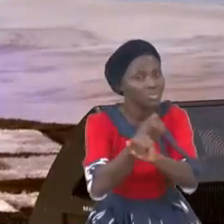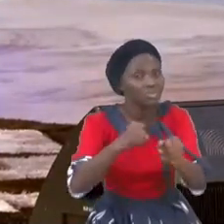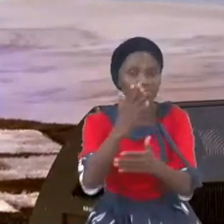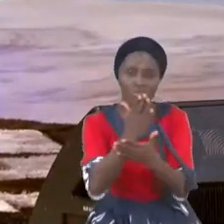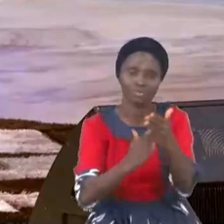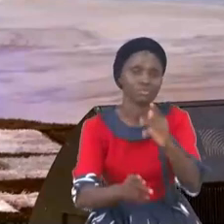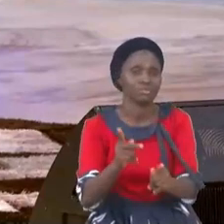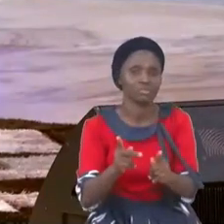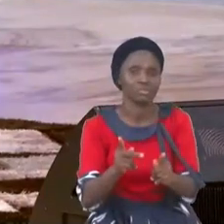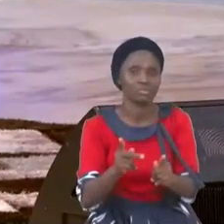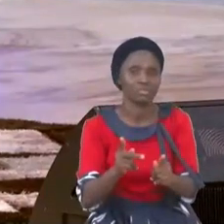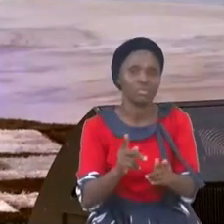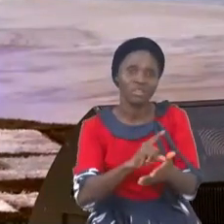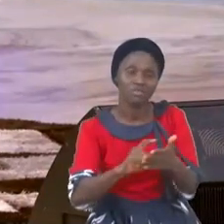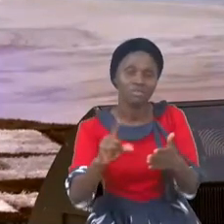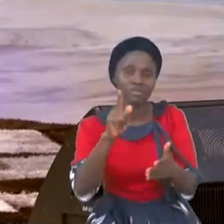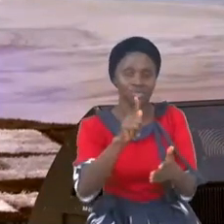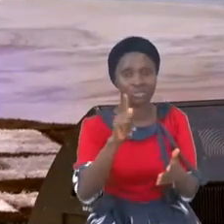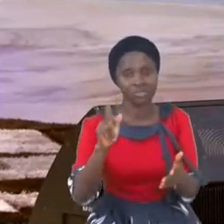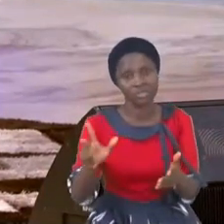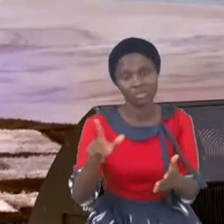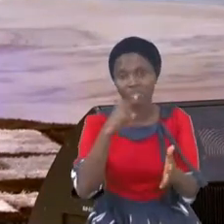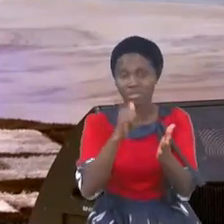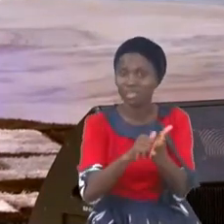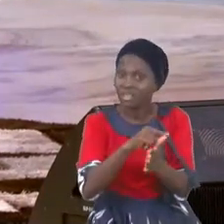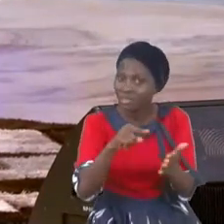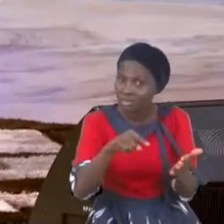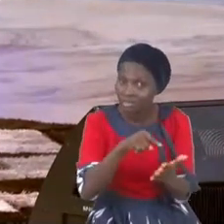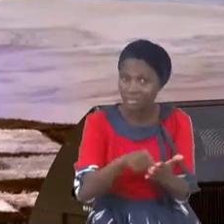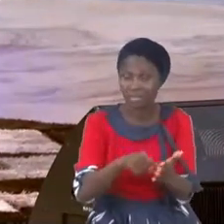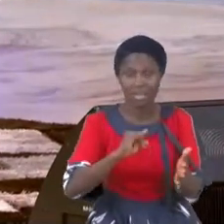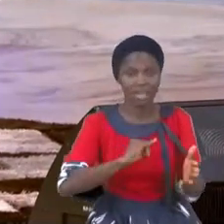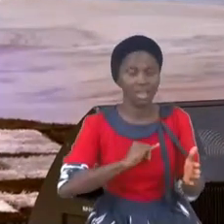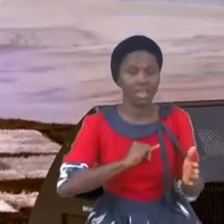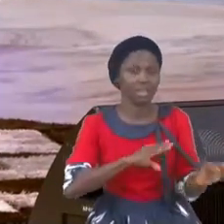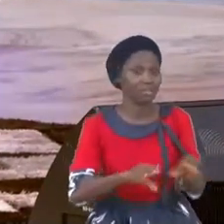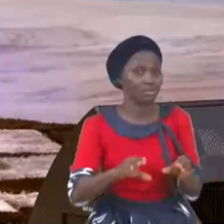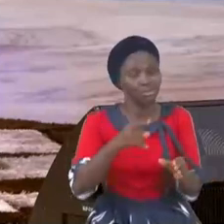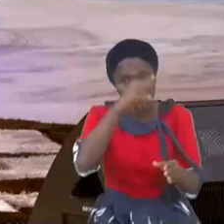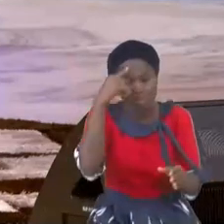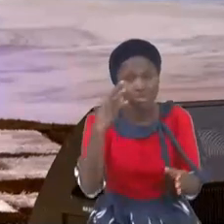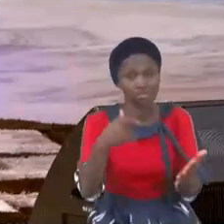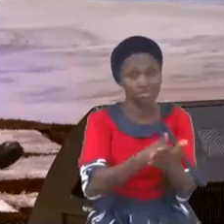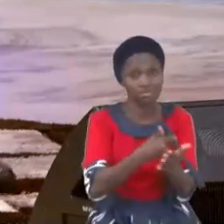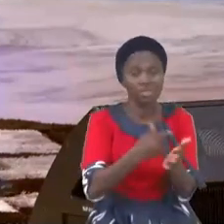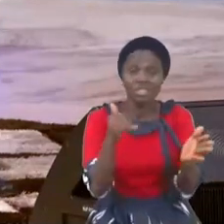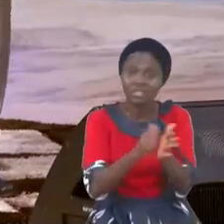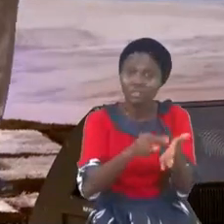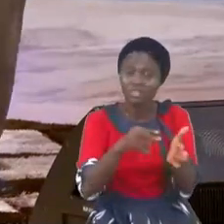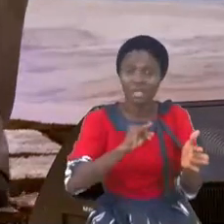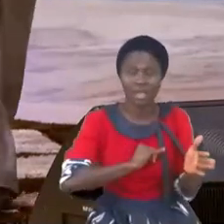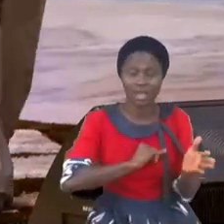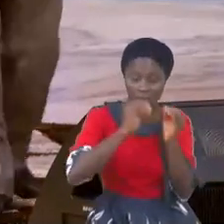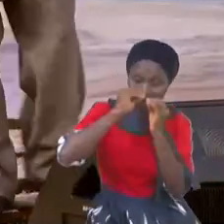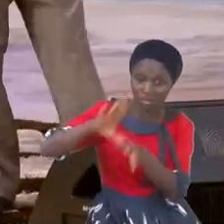Je fais tout à cause de l'évangile. Afin, c'est-à-dire que j'ai abandonné la loi mosaïque, j'ai abandonné